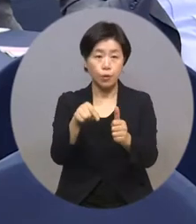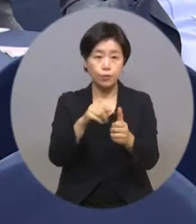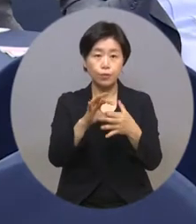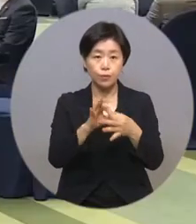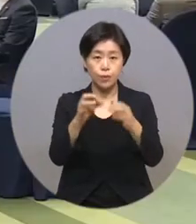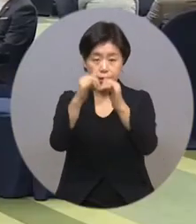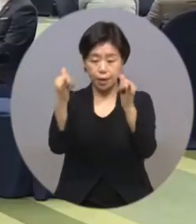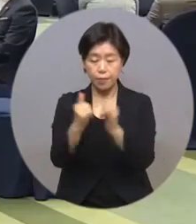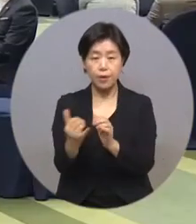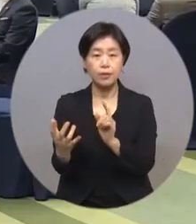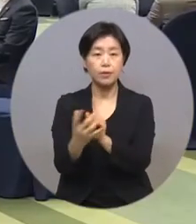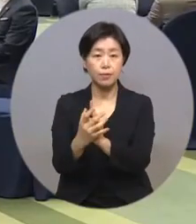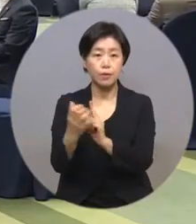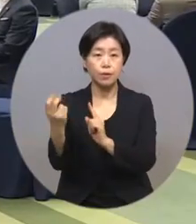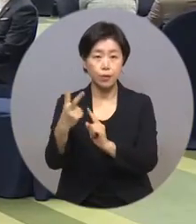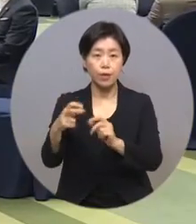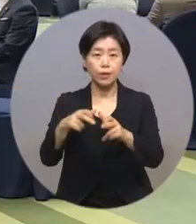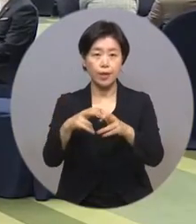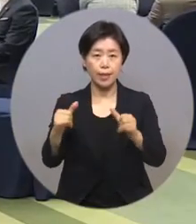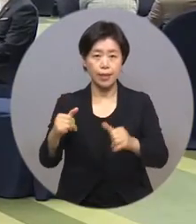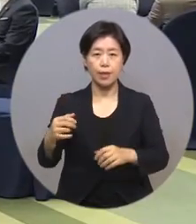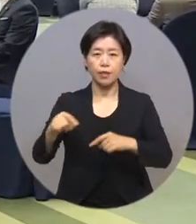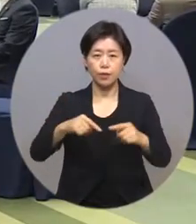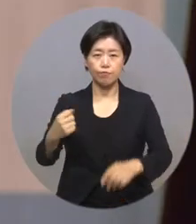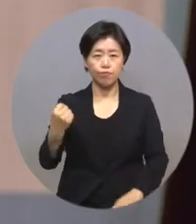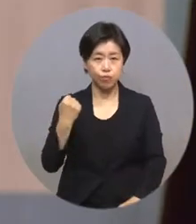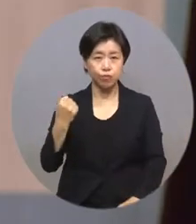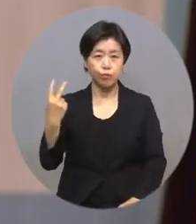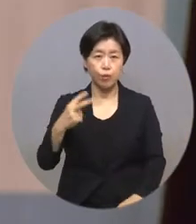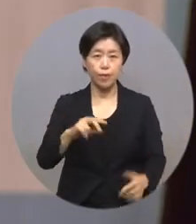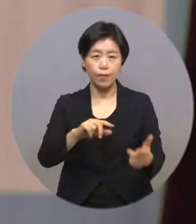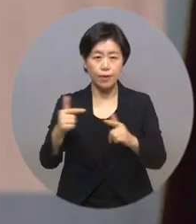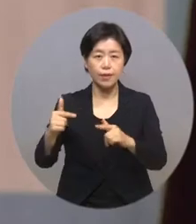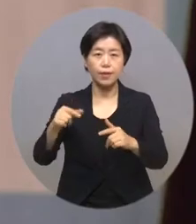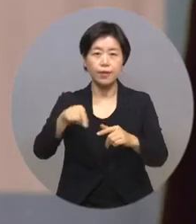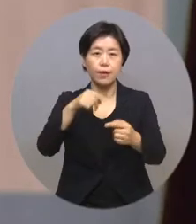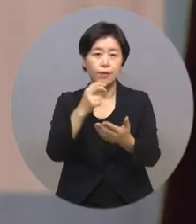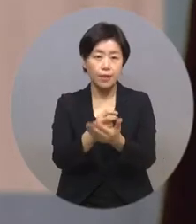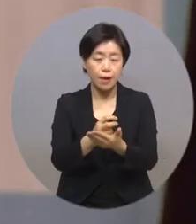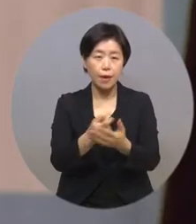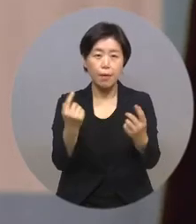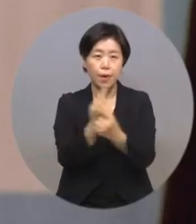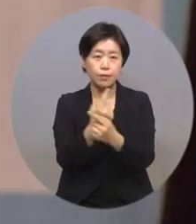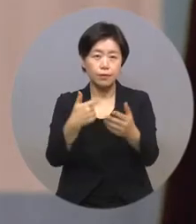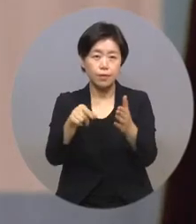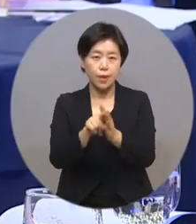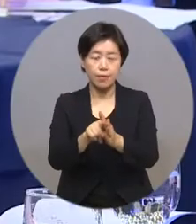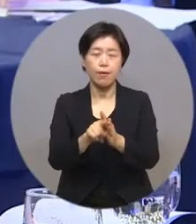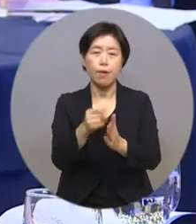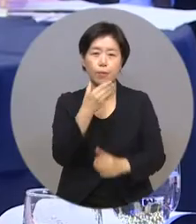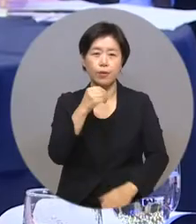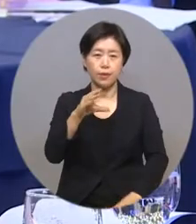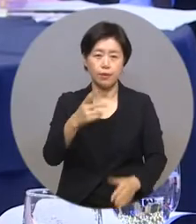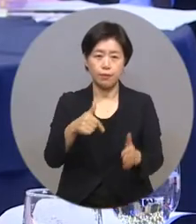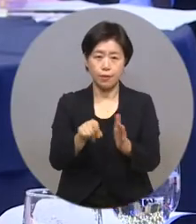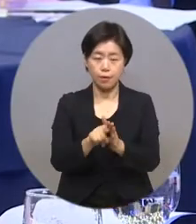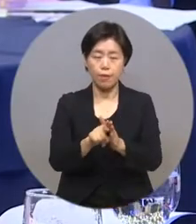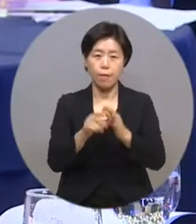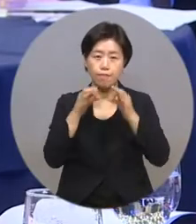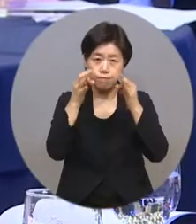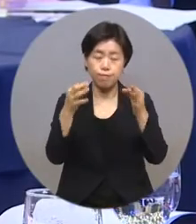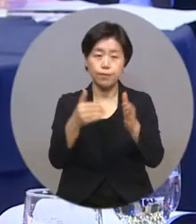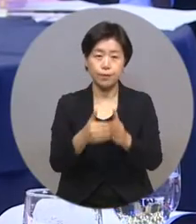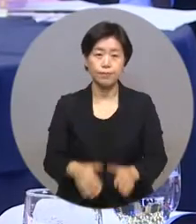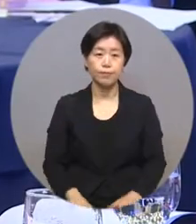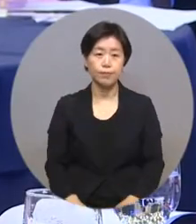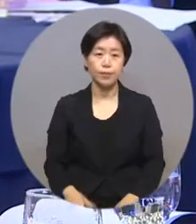구축하고 장애인 정치 세력화와 장애 관련 정책을 개선하는 등 장애인 복지 발전을 위해 헌신해 왔습니다. 대회사를